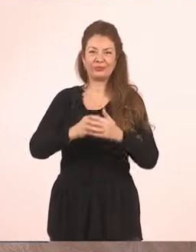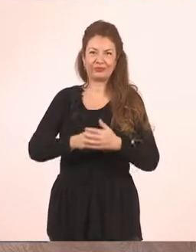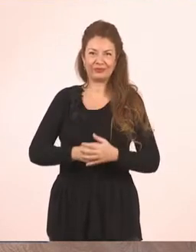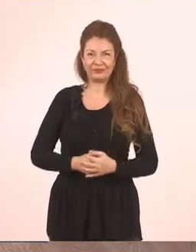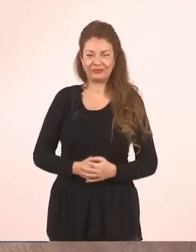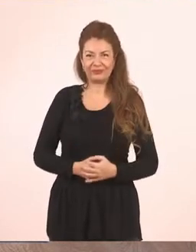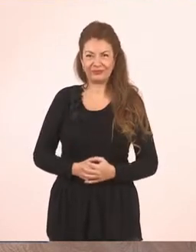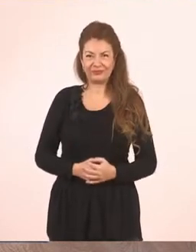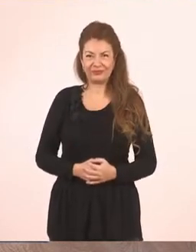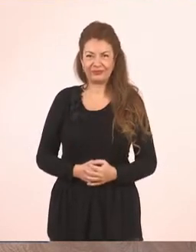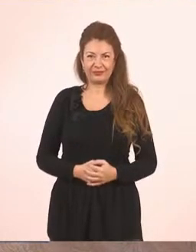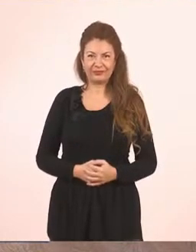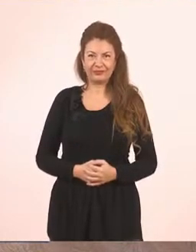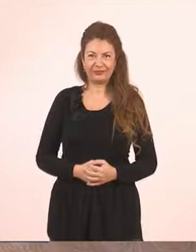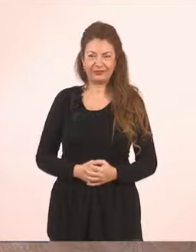κοινοροϊδοβαμένο.